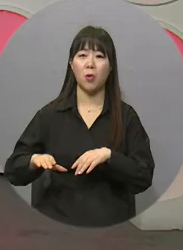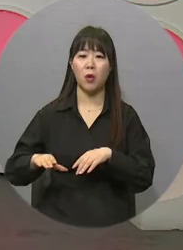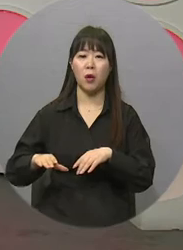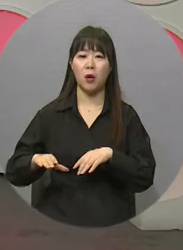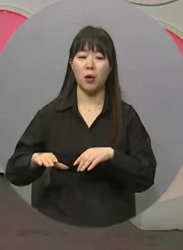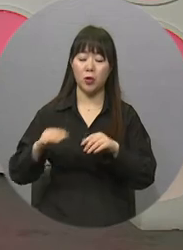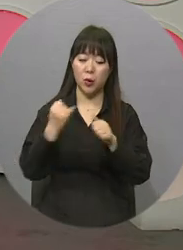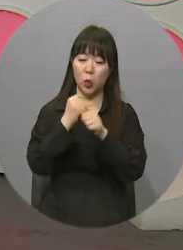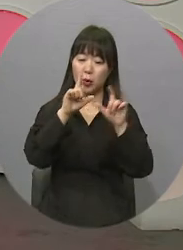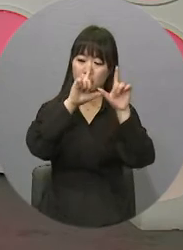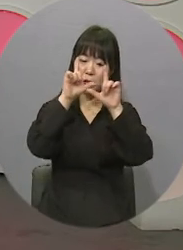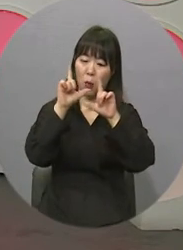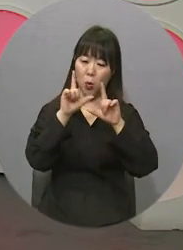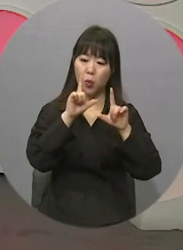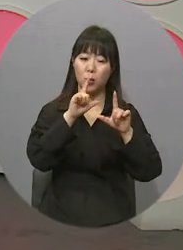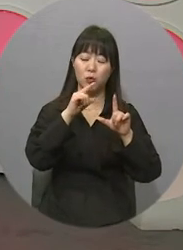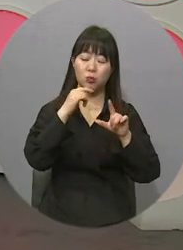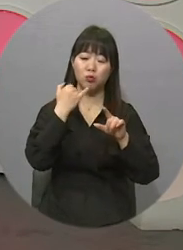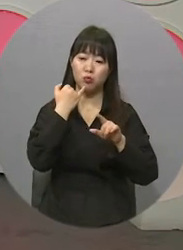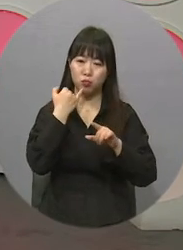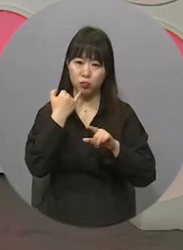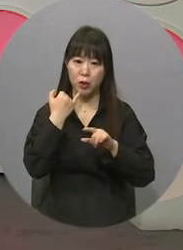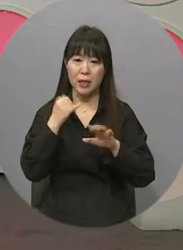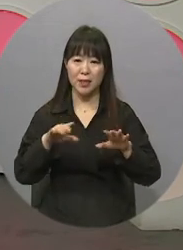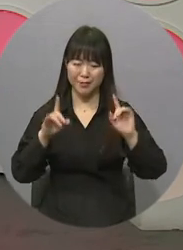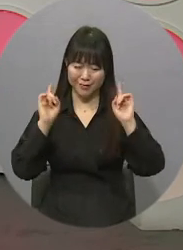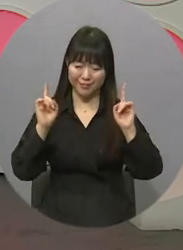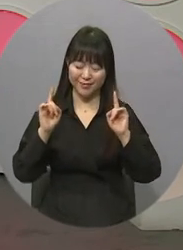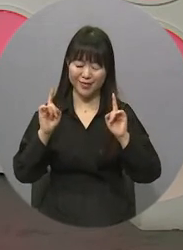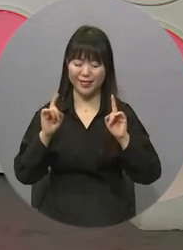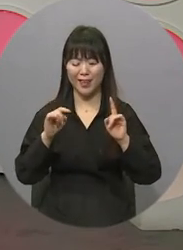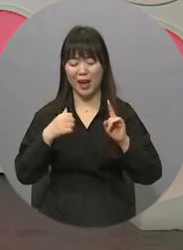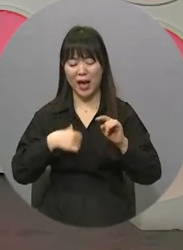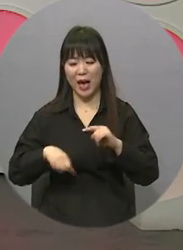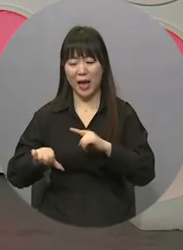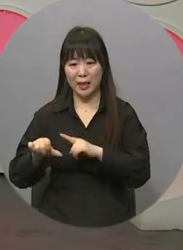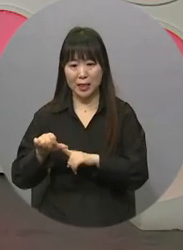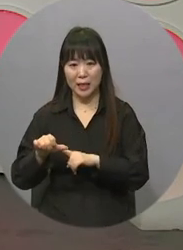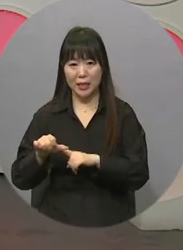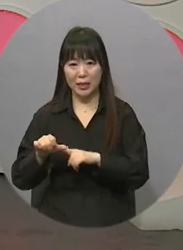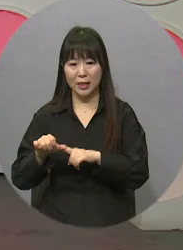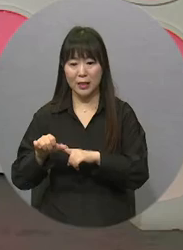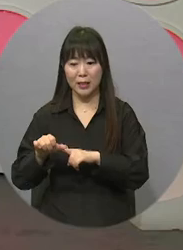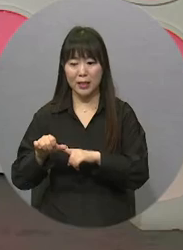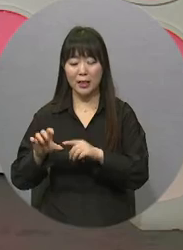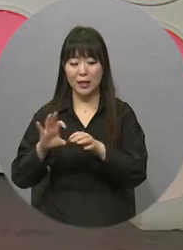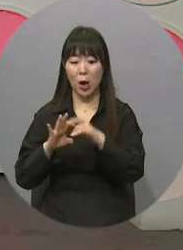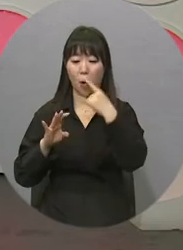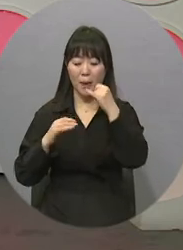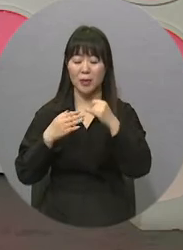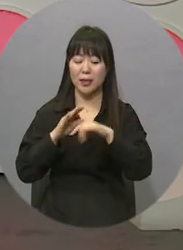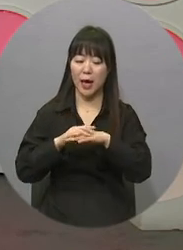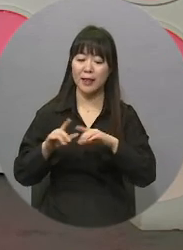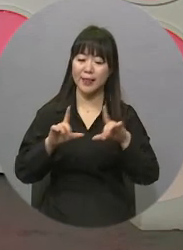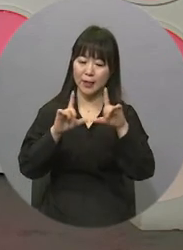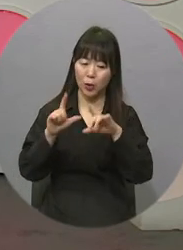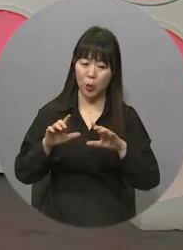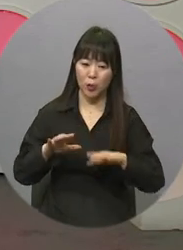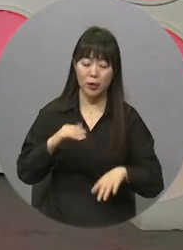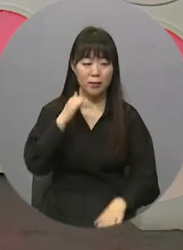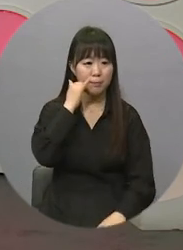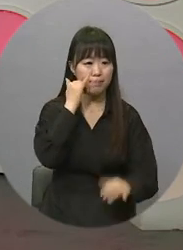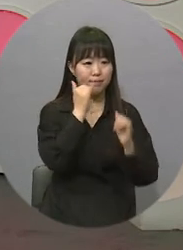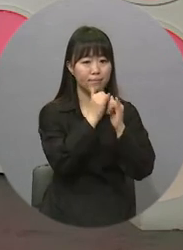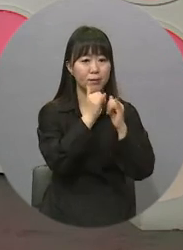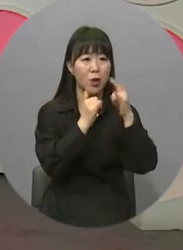안정을 찾아갔습니다. 지금은 장난꾸러기 아들의 엄마로 잘 살고 있으며 오늘 또 전화기